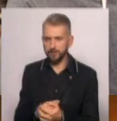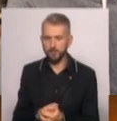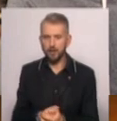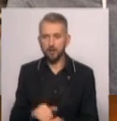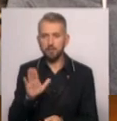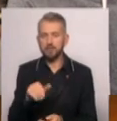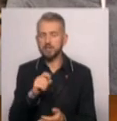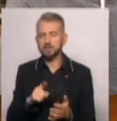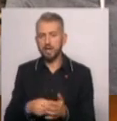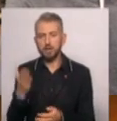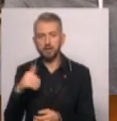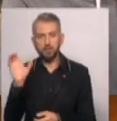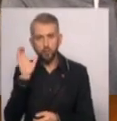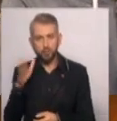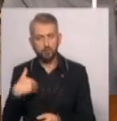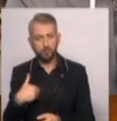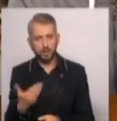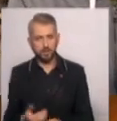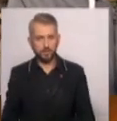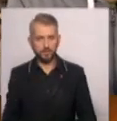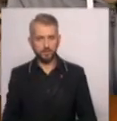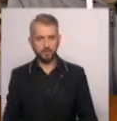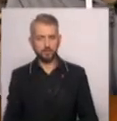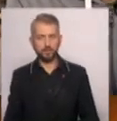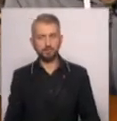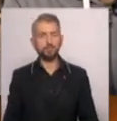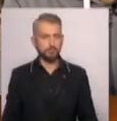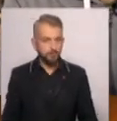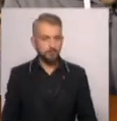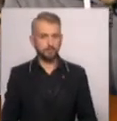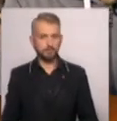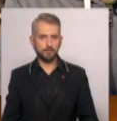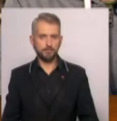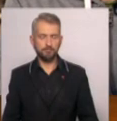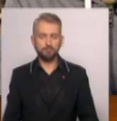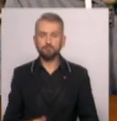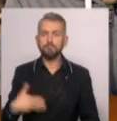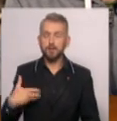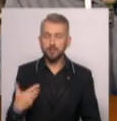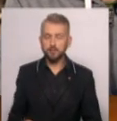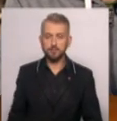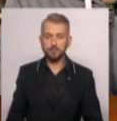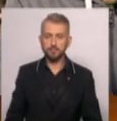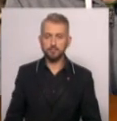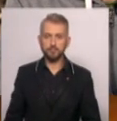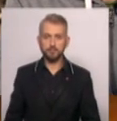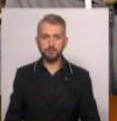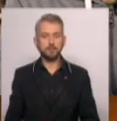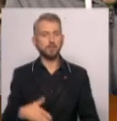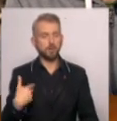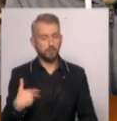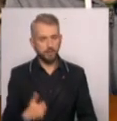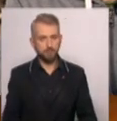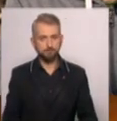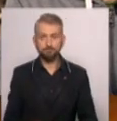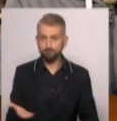після запитання. Давайте послухаємо. Добрий день. Доброго дня. Добрий день. Добрий день. Ви